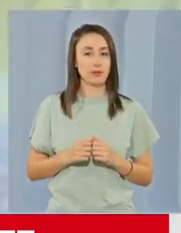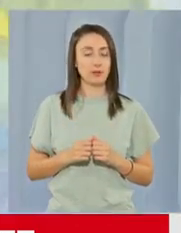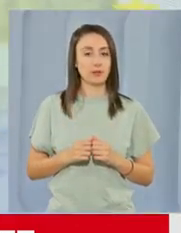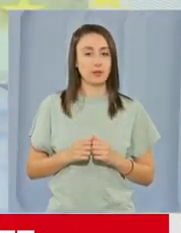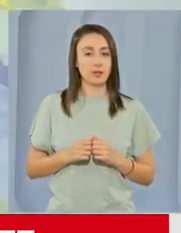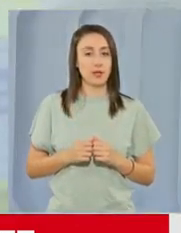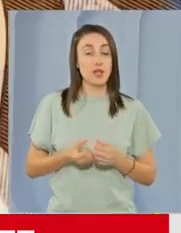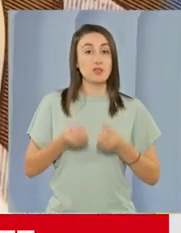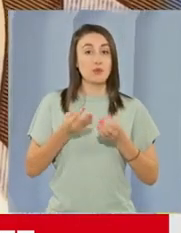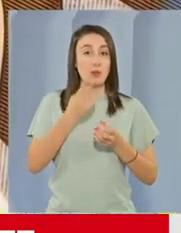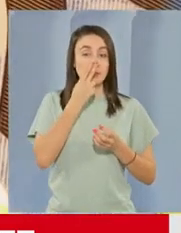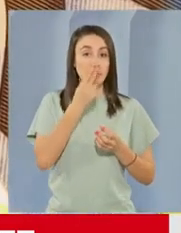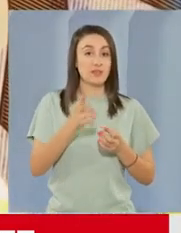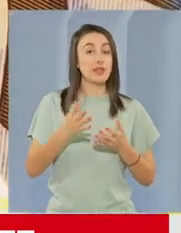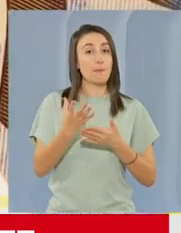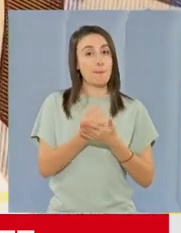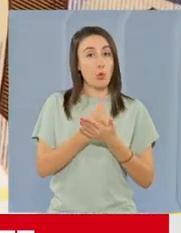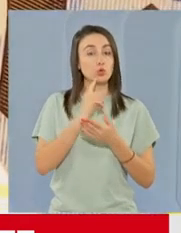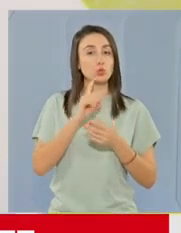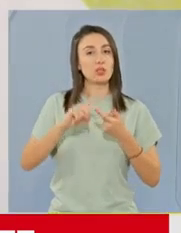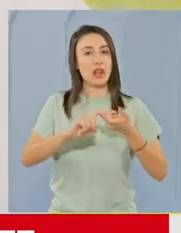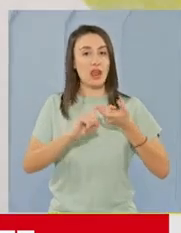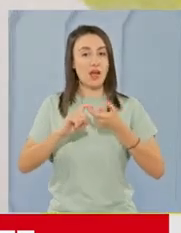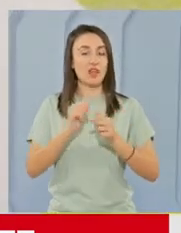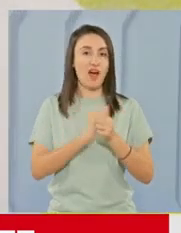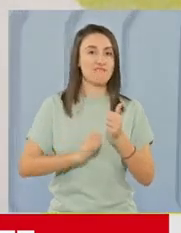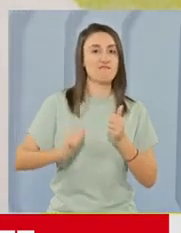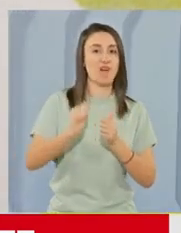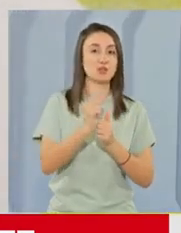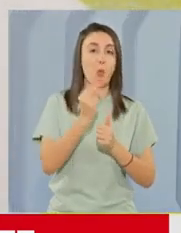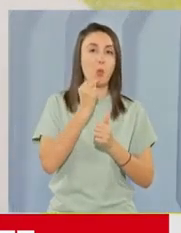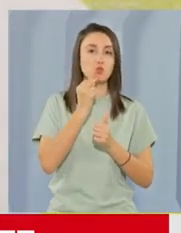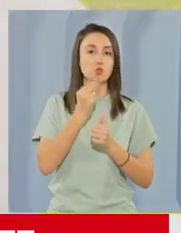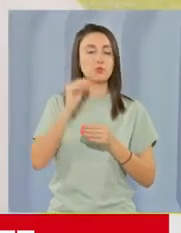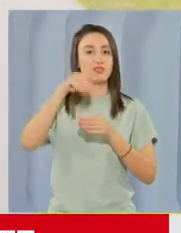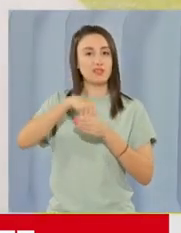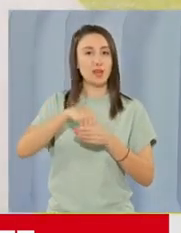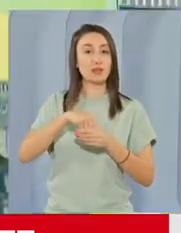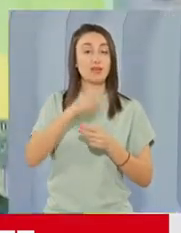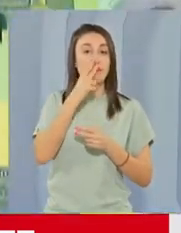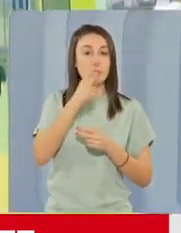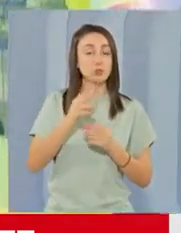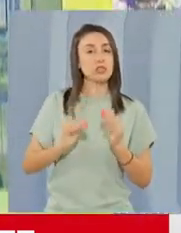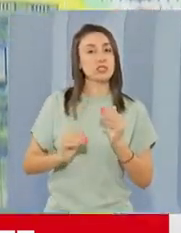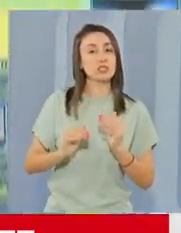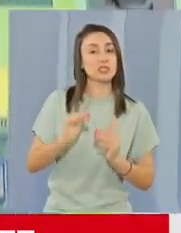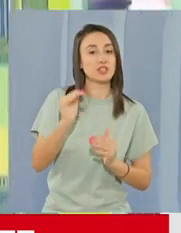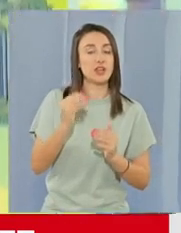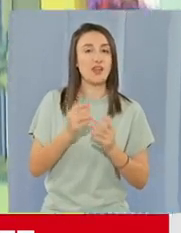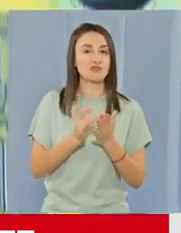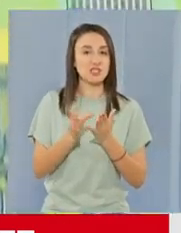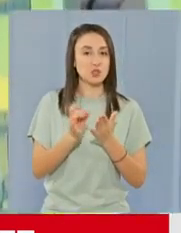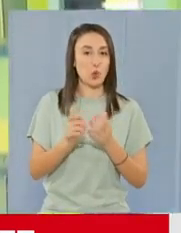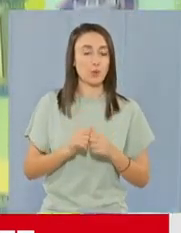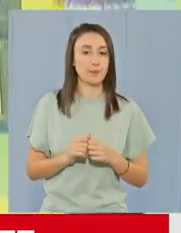exporturi. Datele referitoare la importuri sunt strâns legate de avansul consumului intern, reflectat mai ales în creșterea vânzărilor